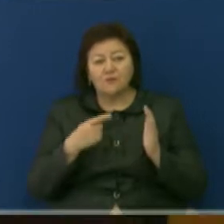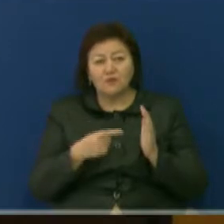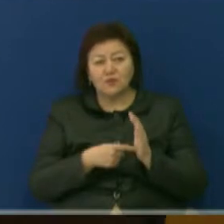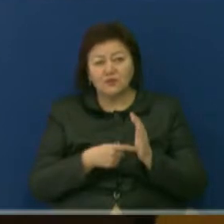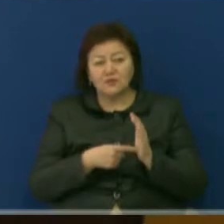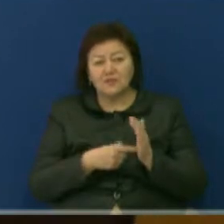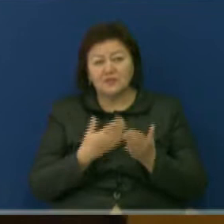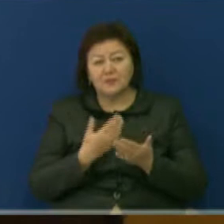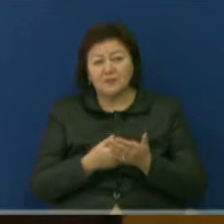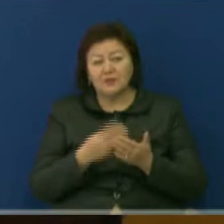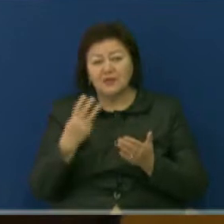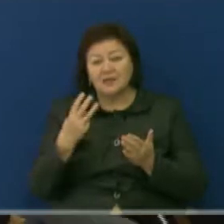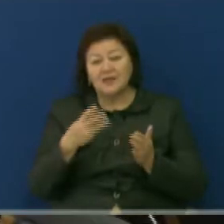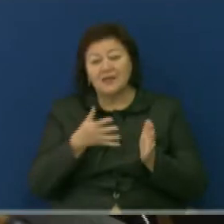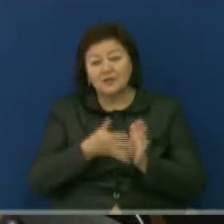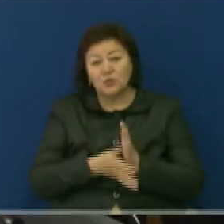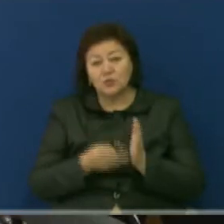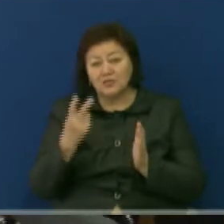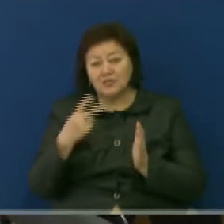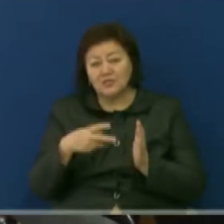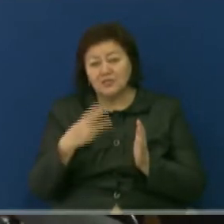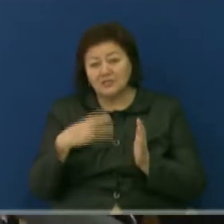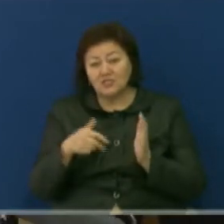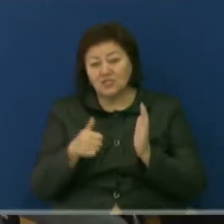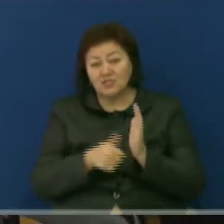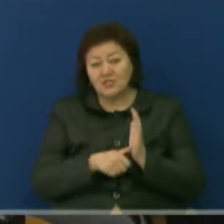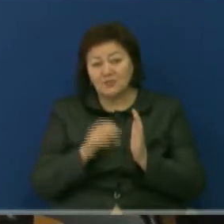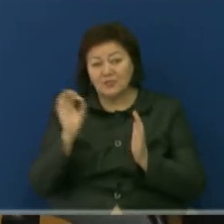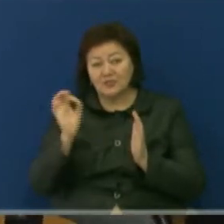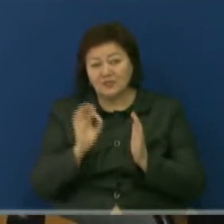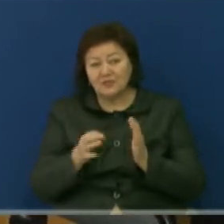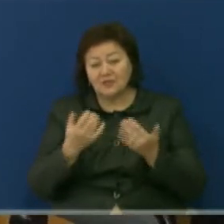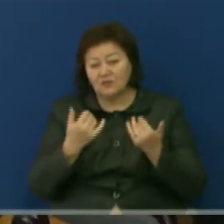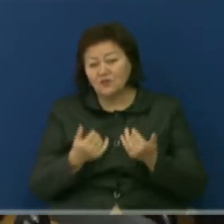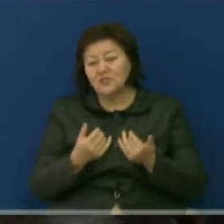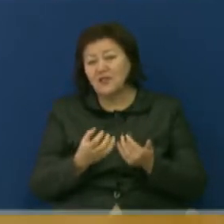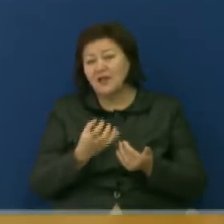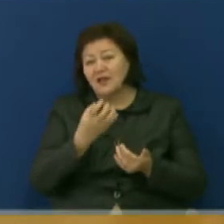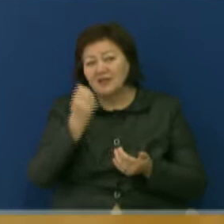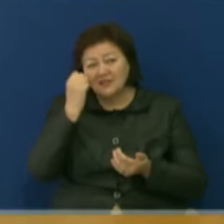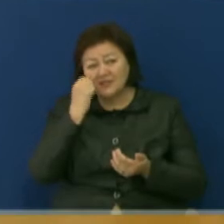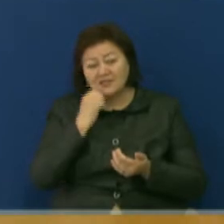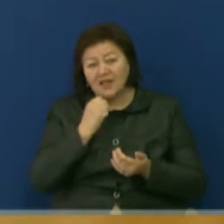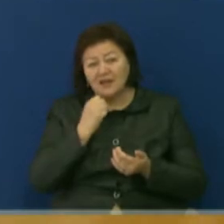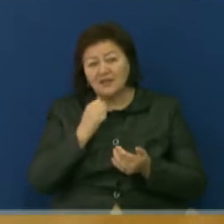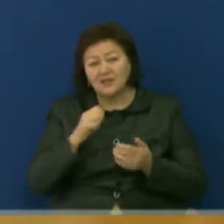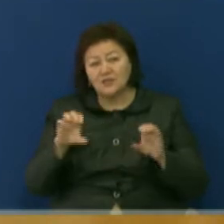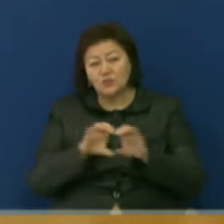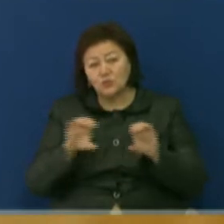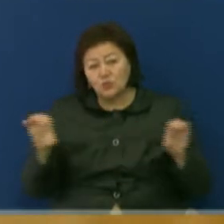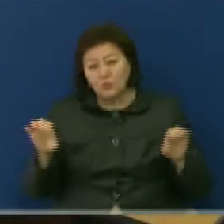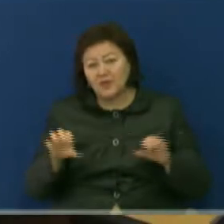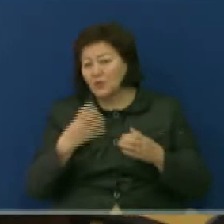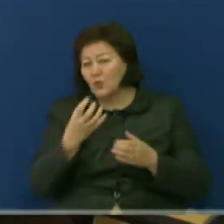шығыны 36% құрайды, деді облыс әкімінің орынбасары. Бұл шығындар ең алдымен тозығы жеткен 12 шақырым жылу жүйесіндегі